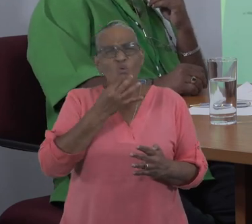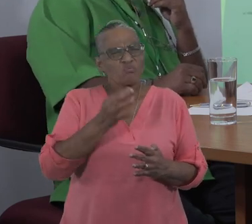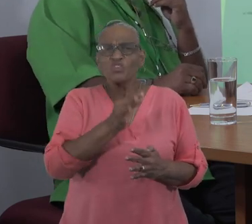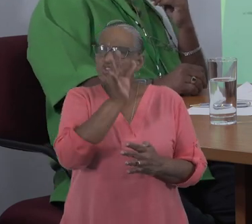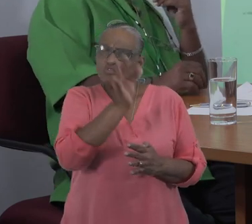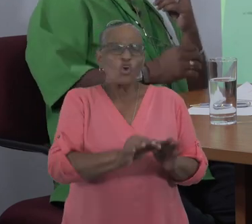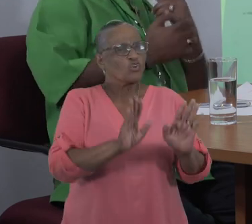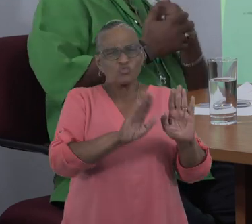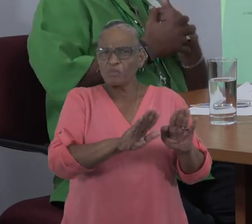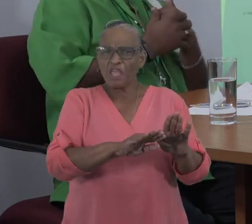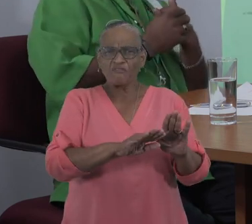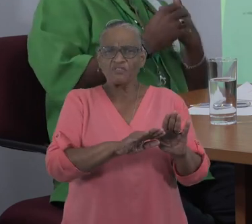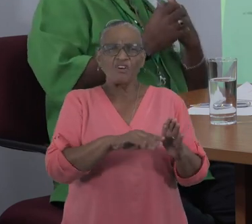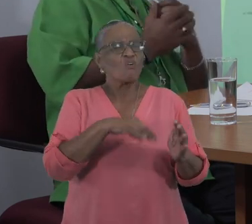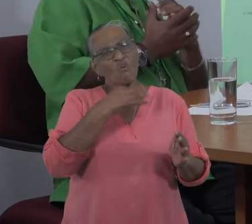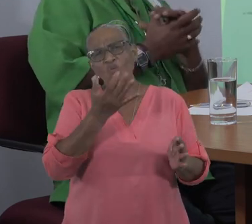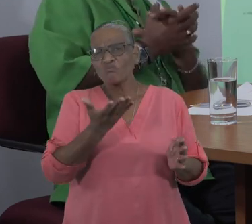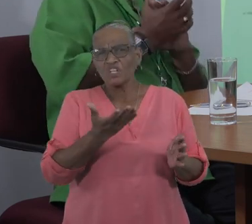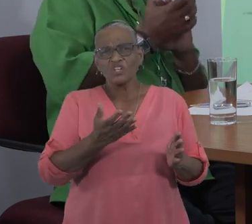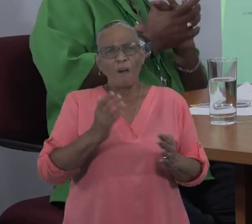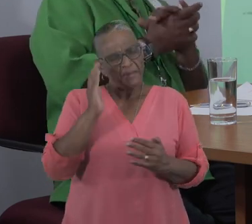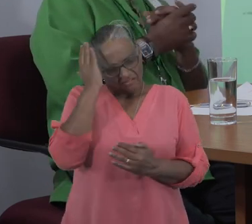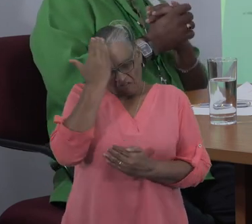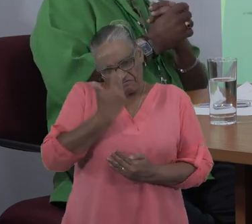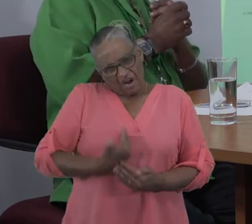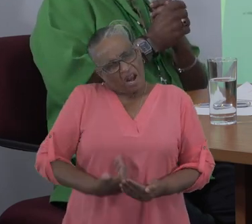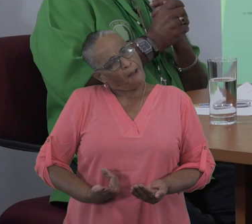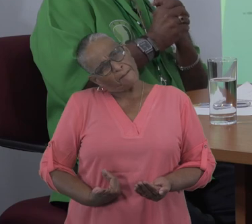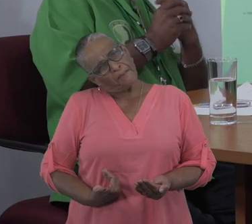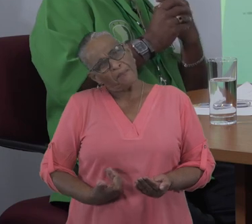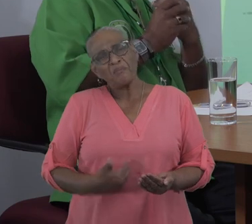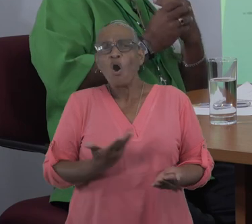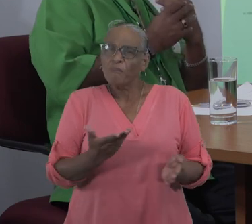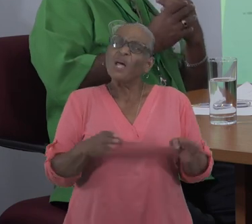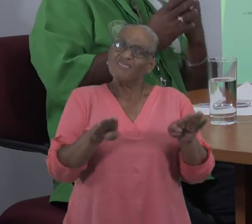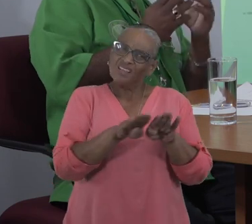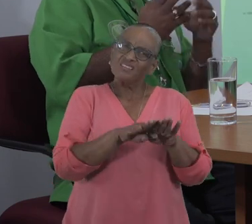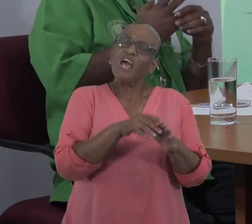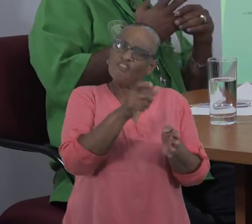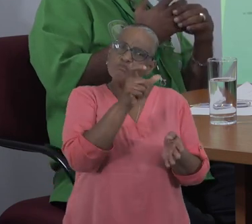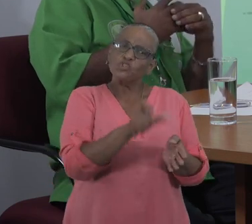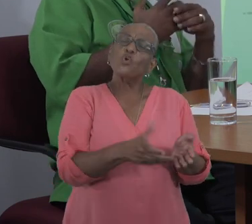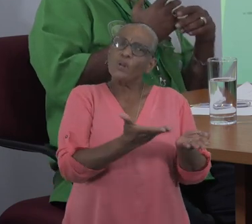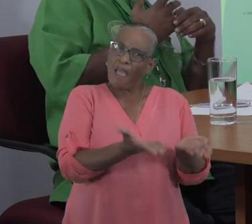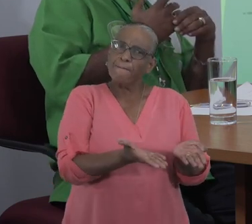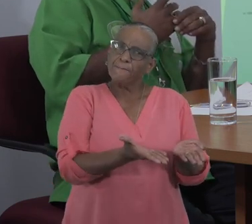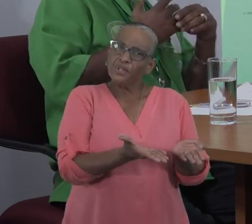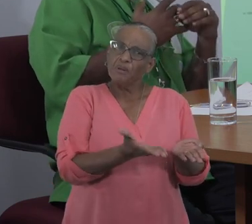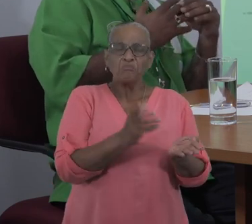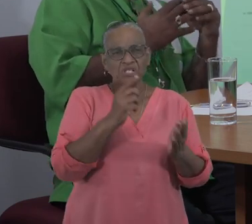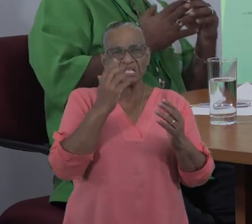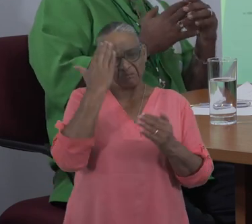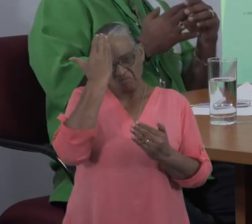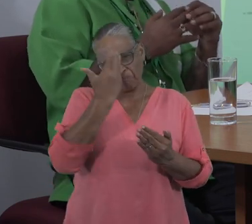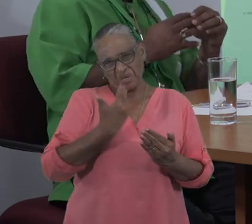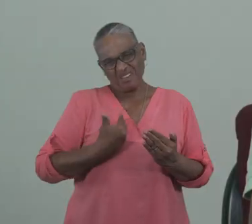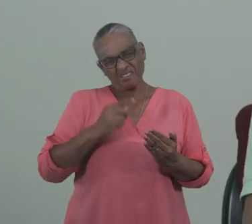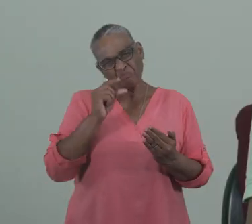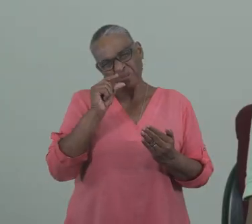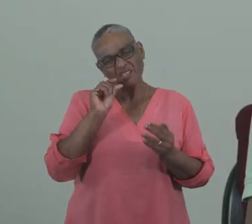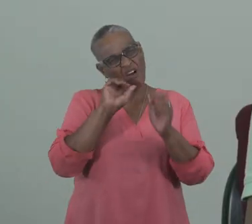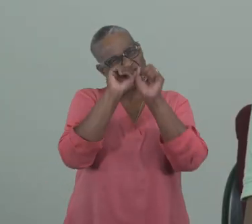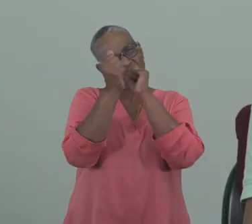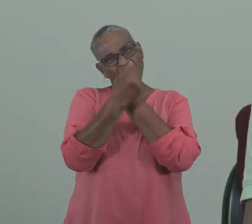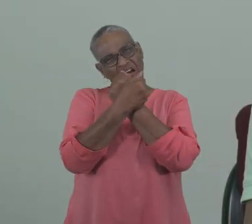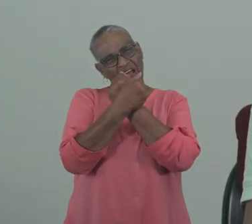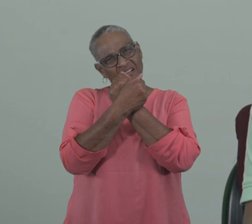Ja. Ik vind het niet nodig, want ik vind die mensen die een beroerte hebben gehad, zijn nog steeds dezelfde mensen die ze zijn. Misschien een beetje veranderd,